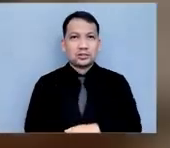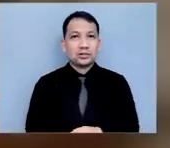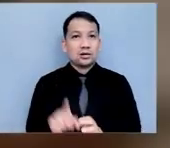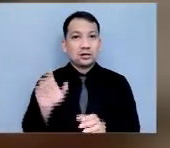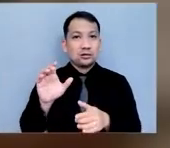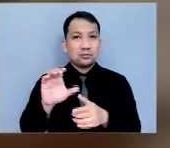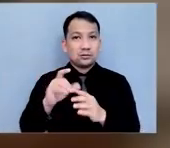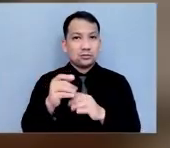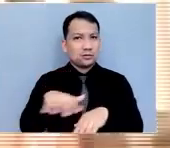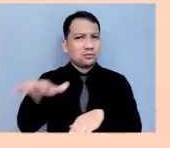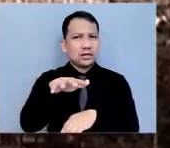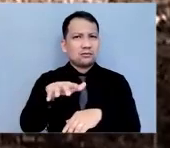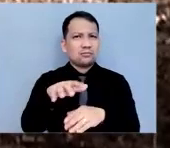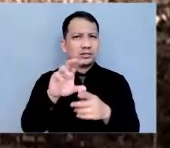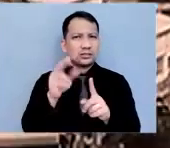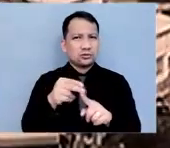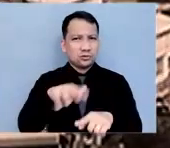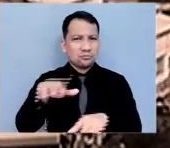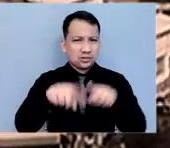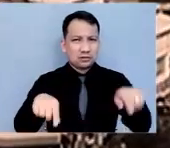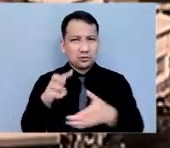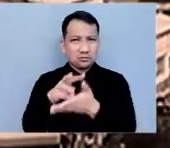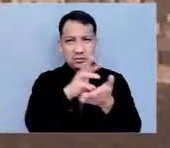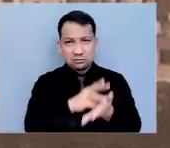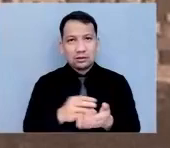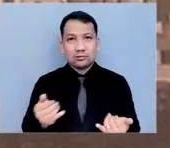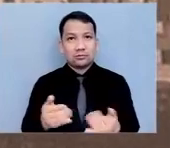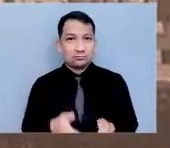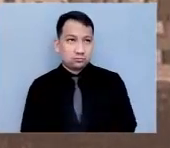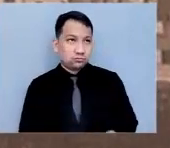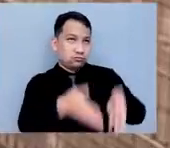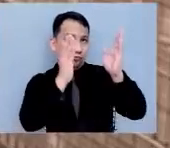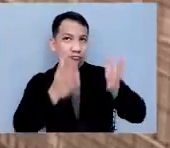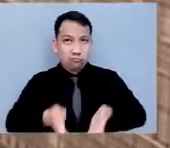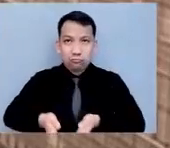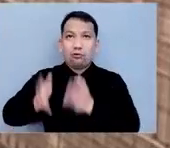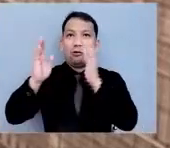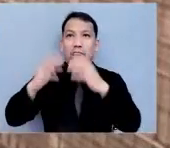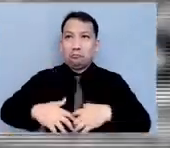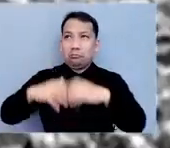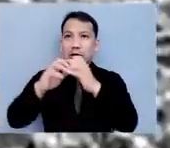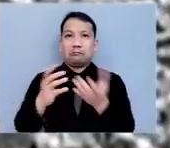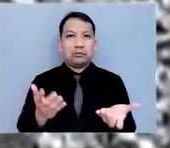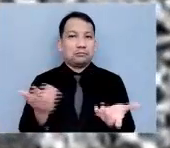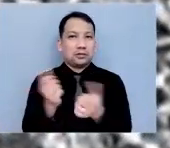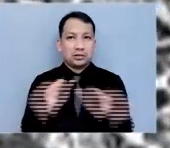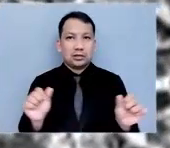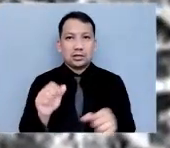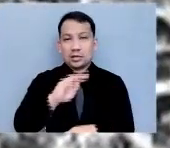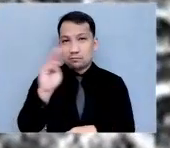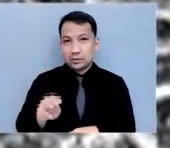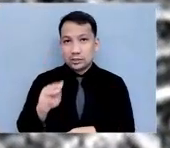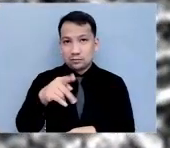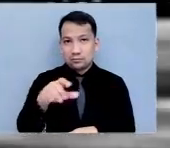ng maraming lalawigan. Hindi kagaya ngayon na bara-bara lang kung saan tinatayo ang mga building, ang Manila Post Office noon